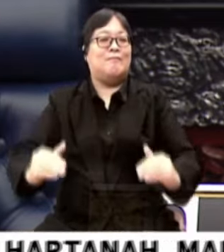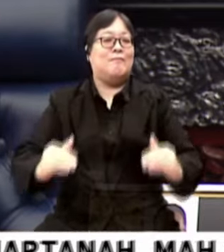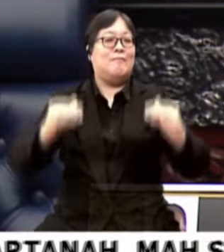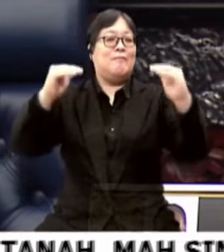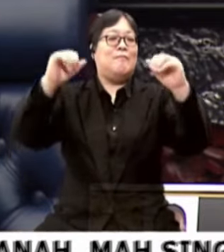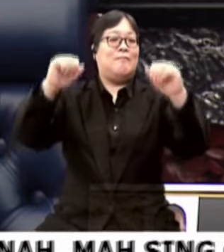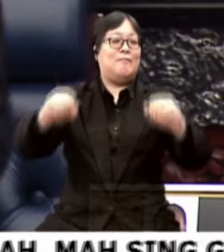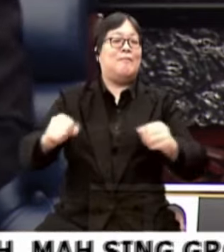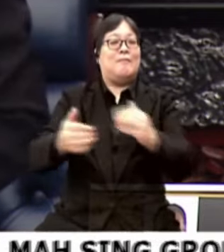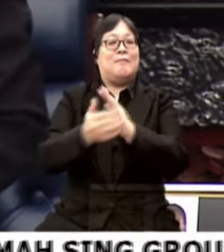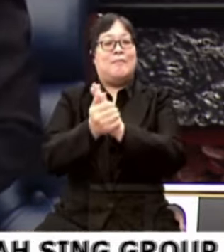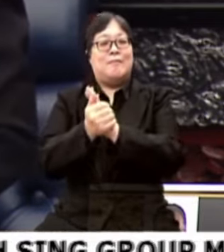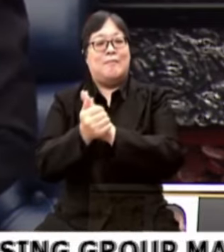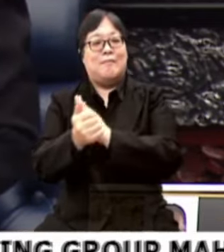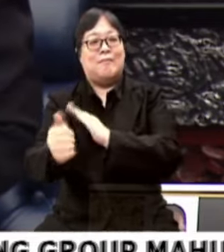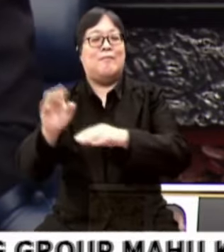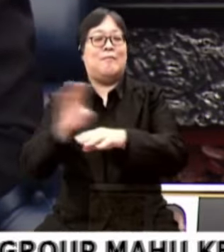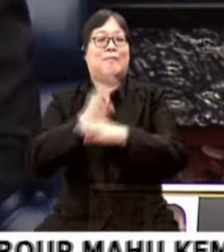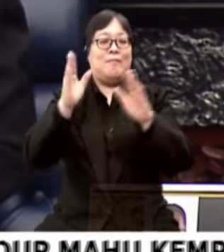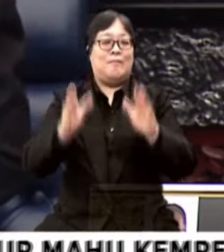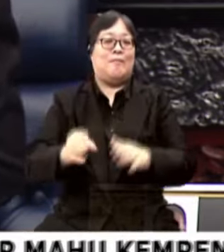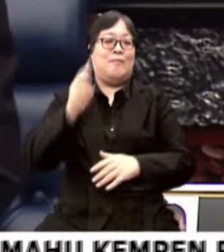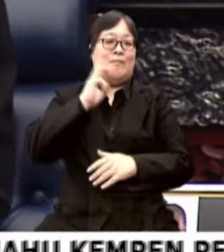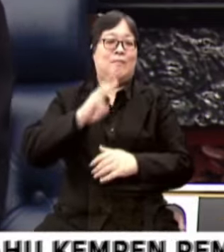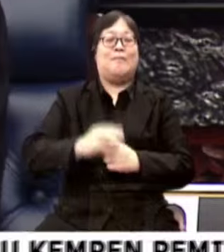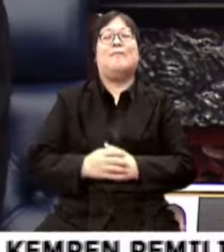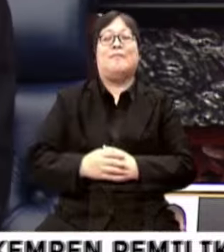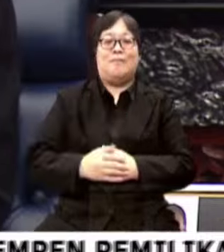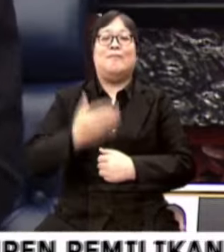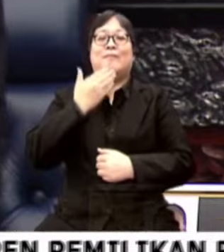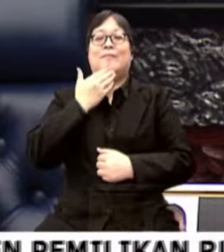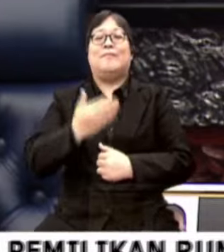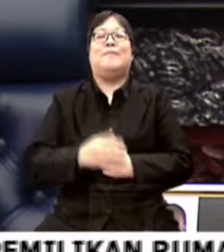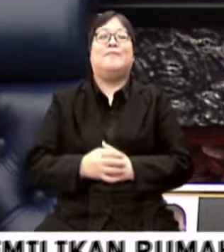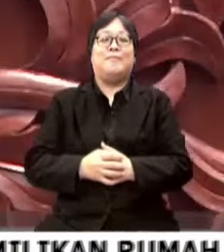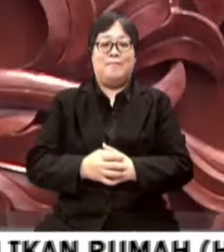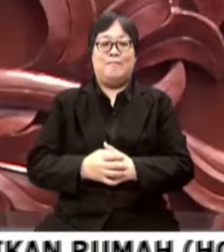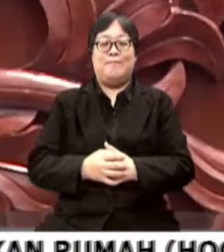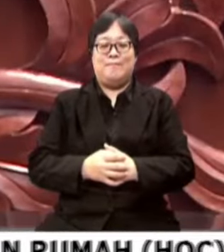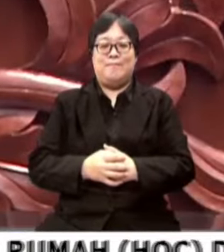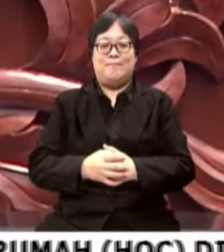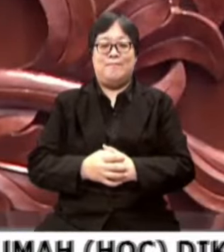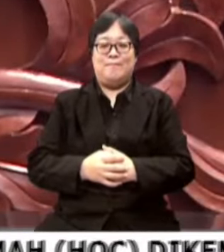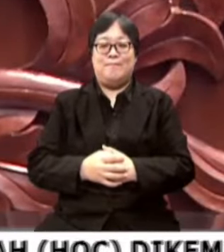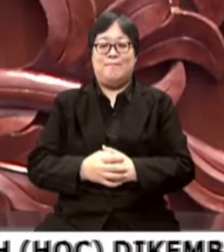kopian dan kemahiran keushu dan kepada wanita sekian terima kasih